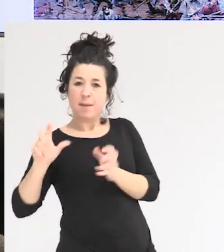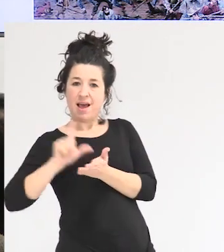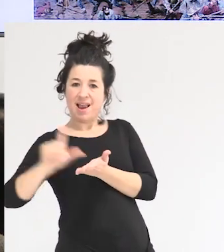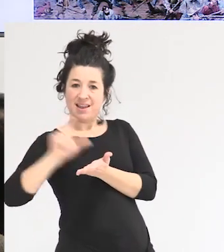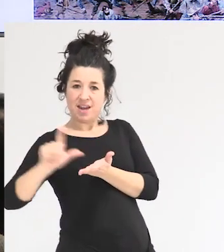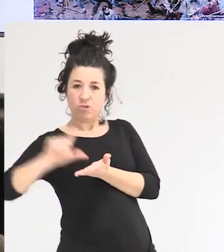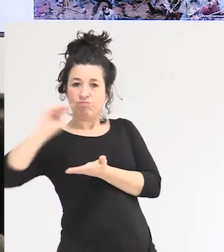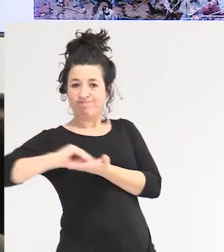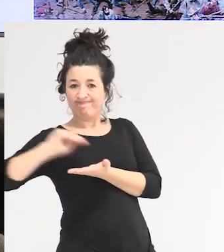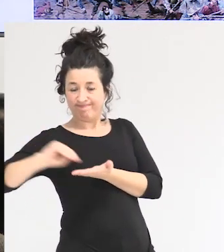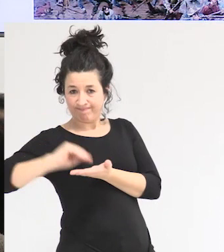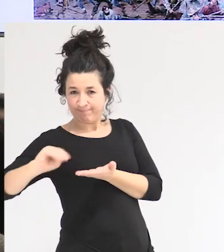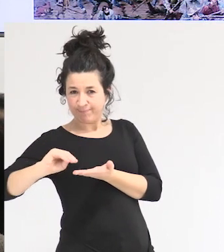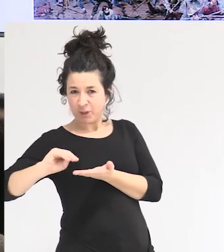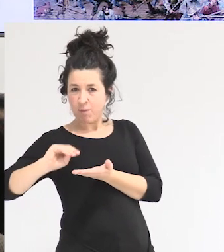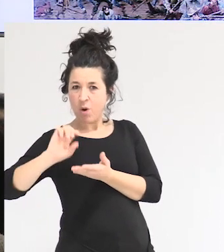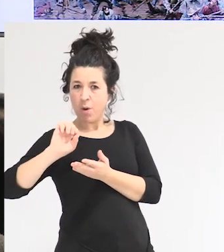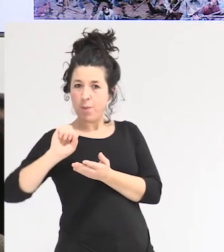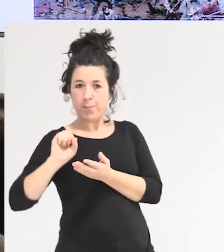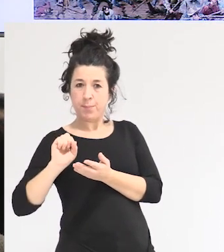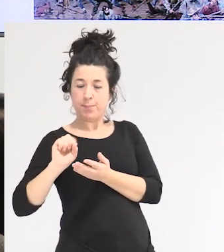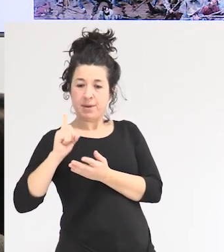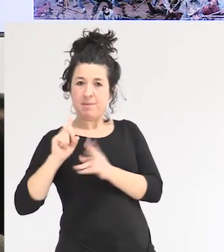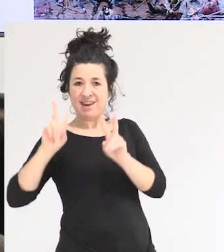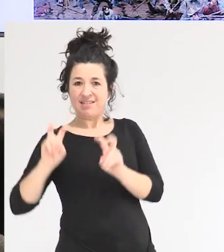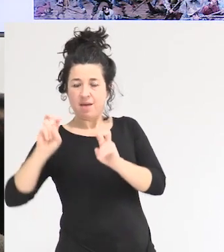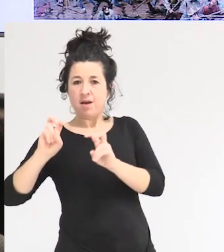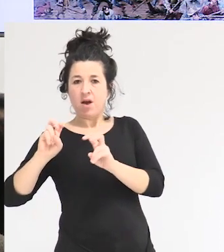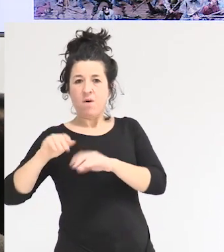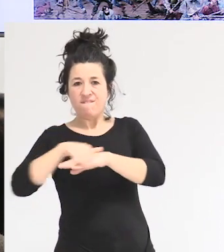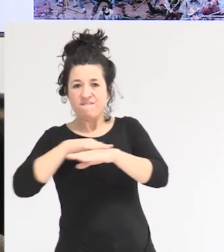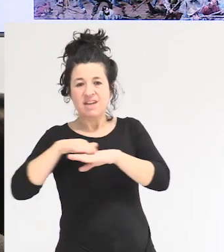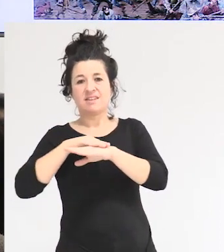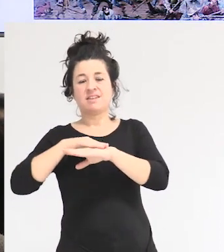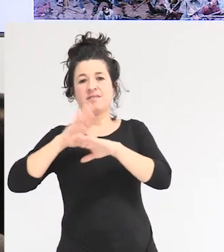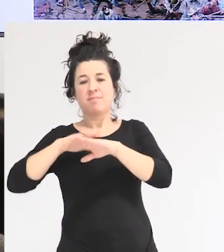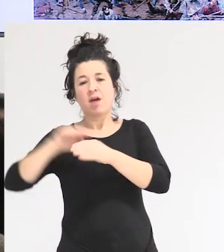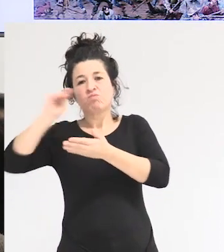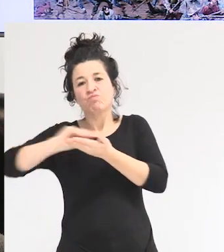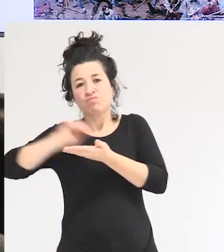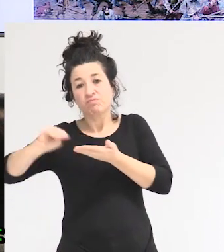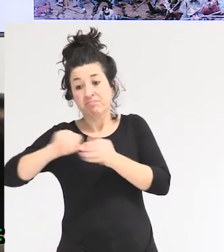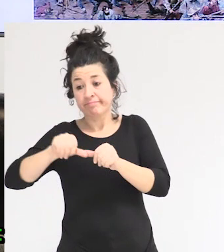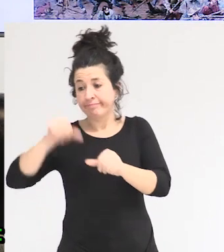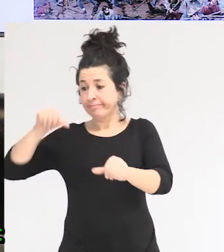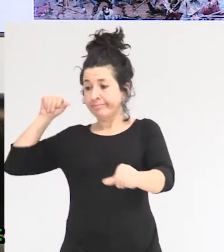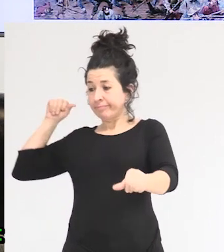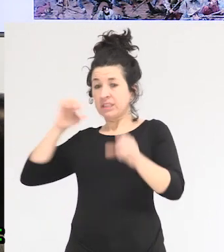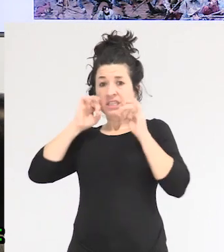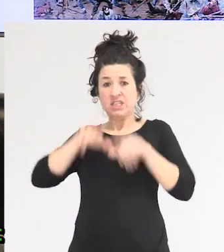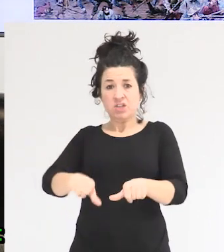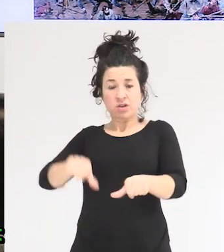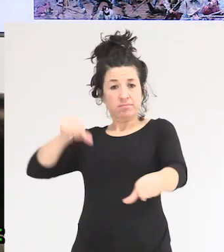Literaturako lehen gaia. Ze ez da ala izan, historikoki, literatura